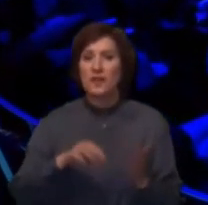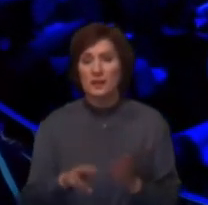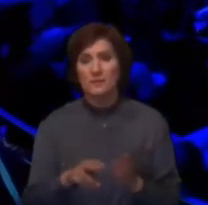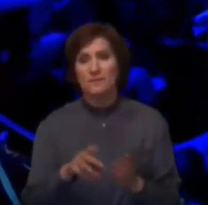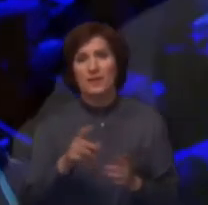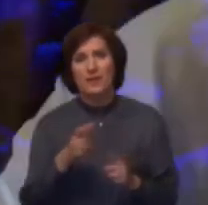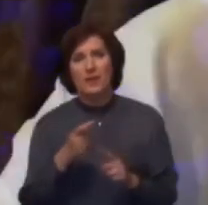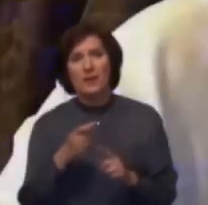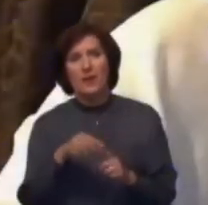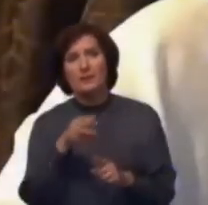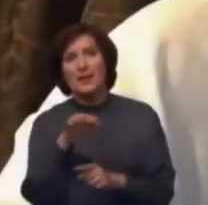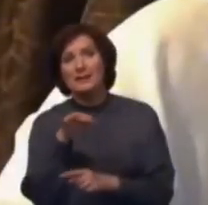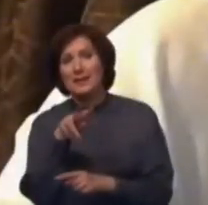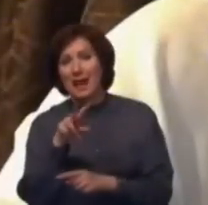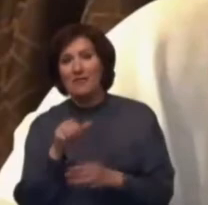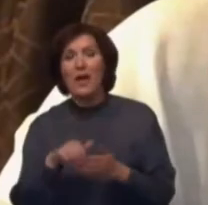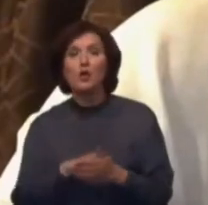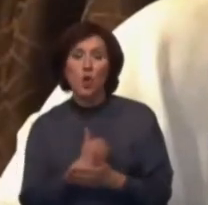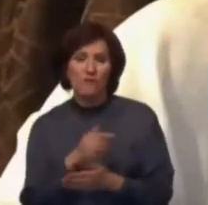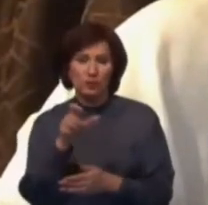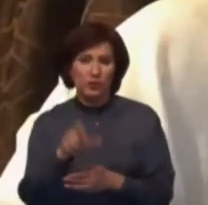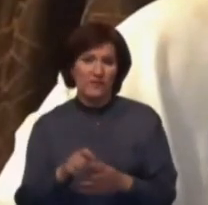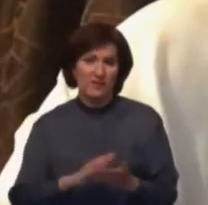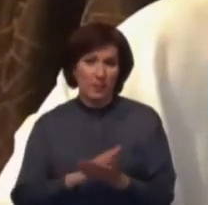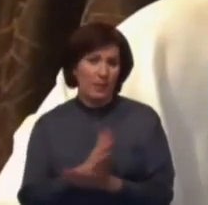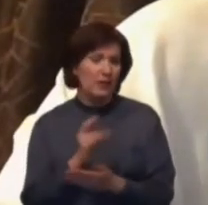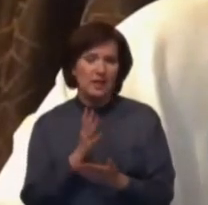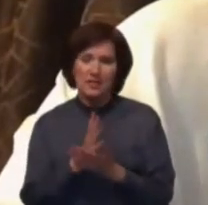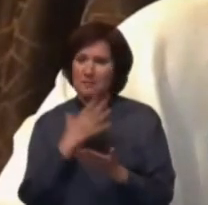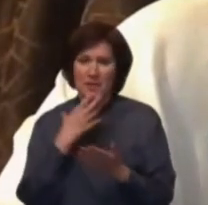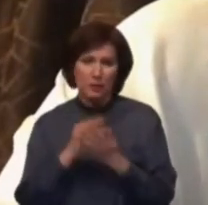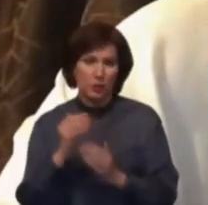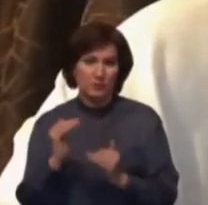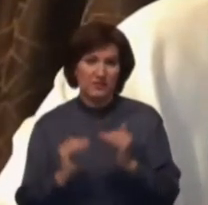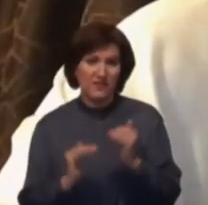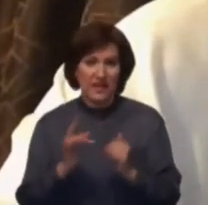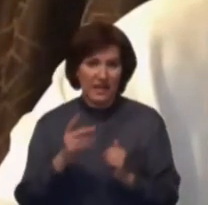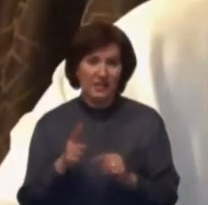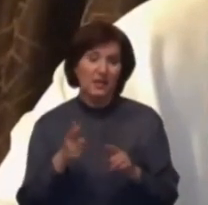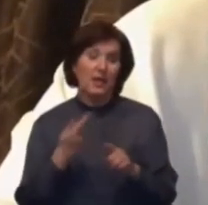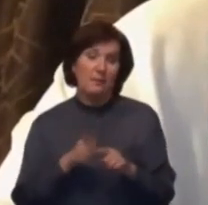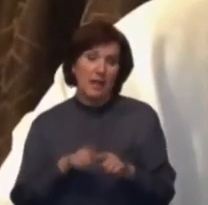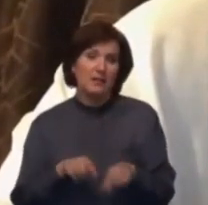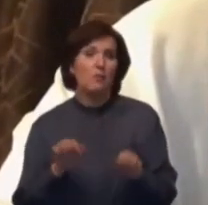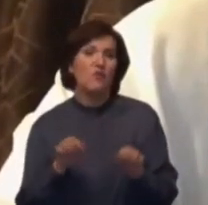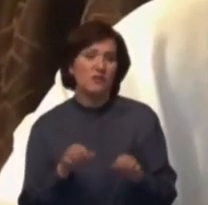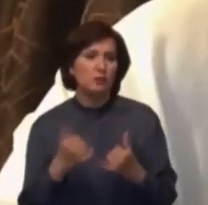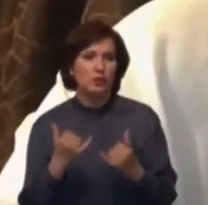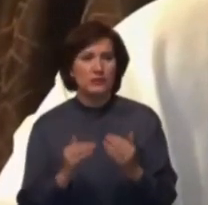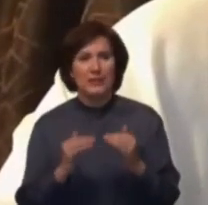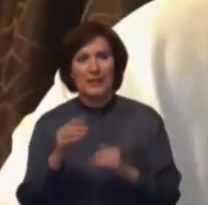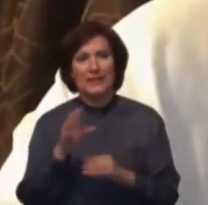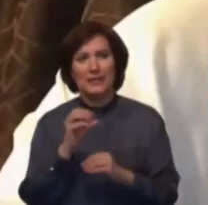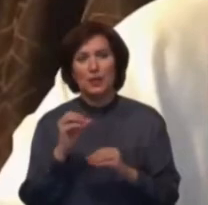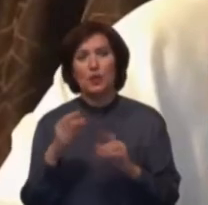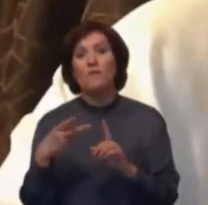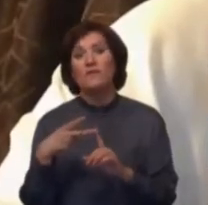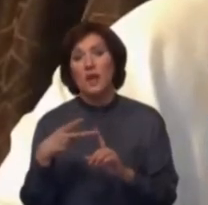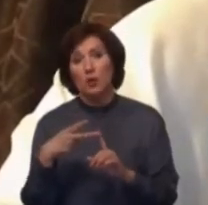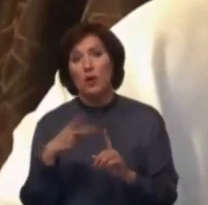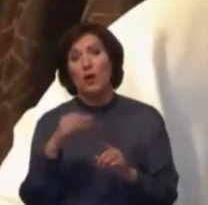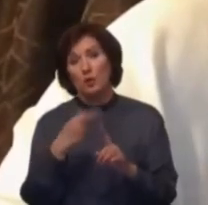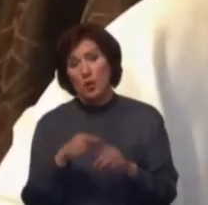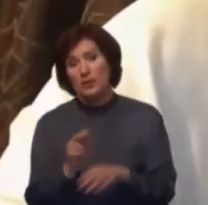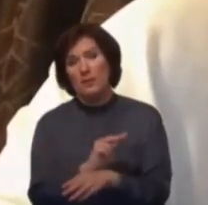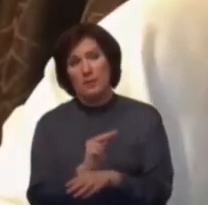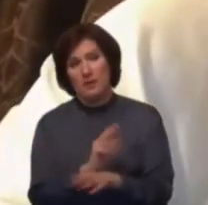– новий чоловік в політиці, вона не мала собственного рейтингу, і тому, можливо, сейчас рейтинг ее второй. Но это